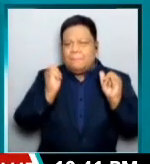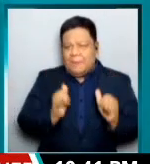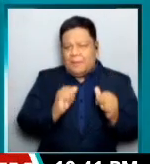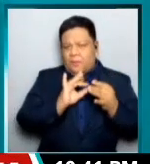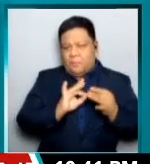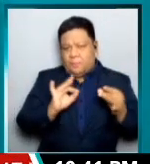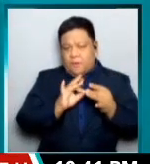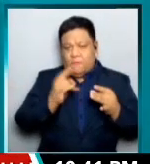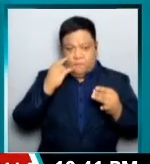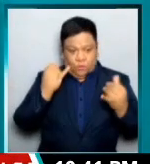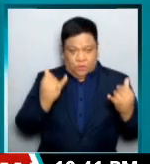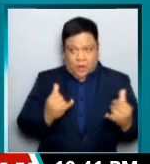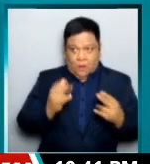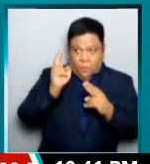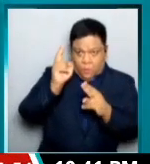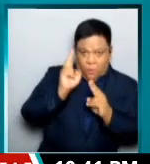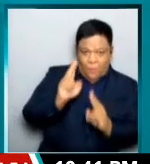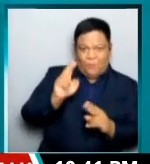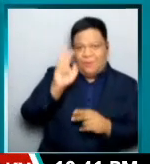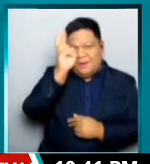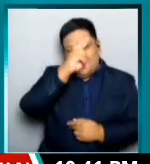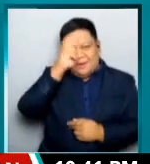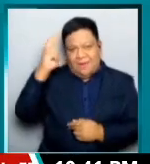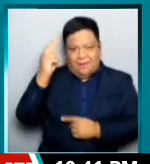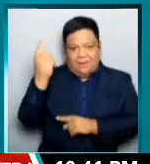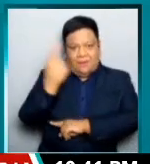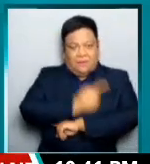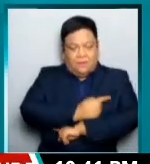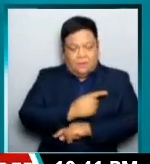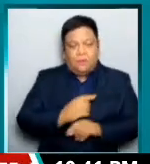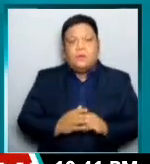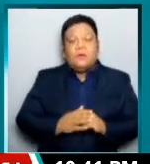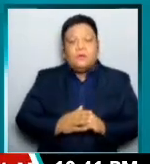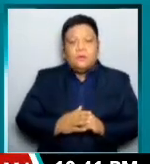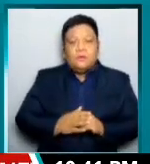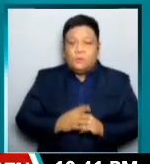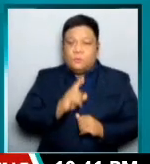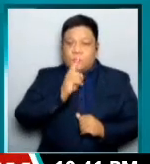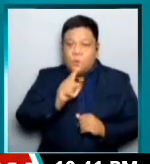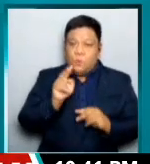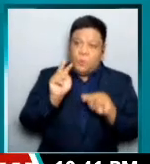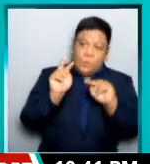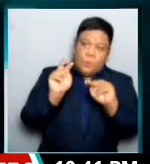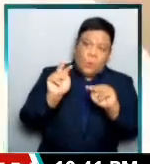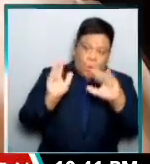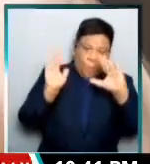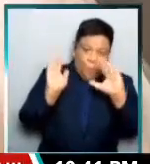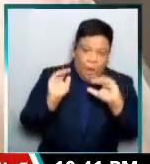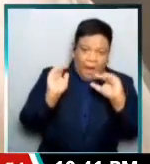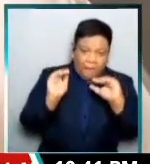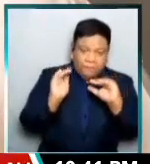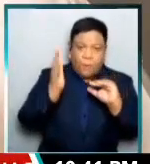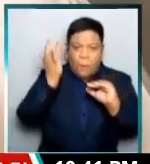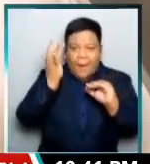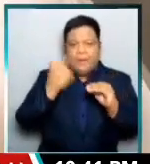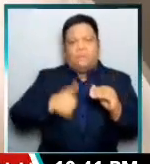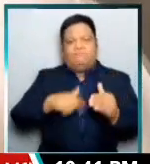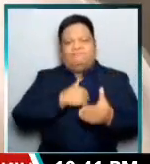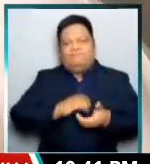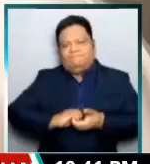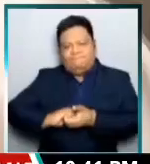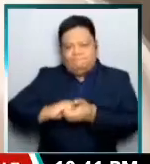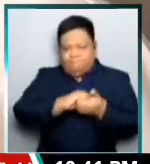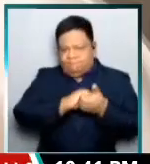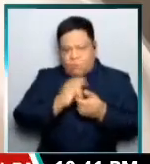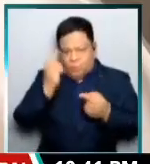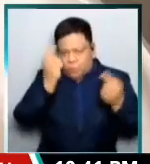Dr. Jose Rizal. Lagi daw may pag-asa dahil tumutugon at nagmamalasakit sa kapwa. Si Senador Kiko Pangilinan